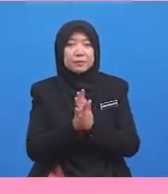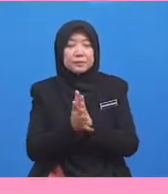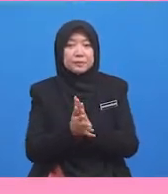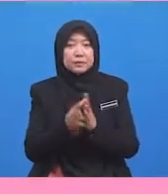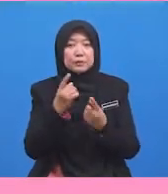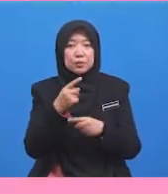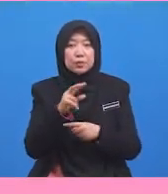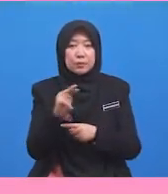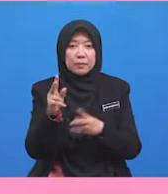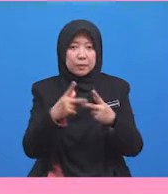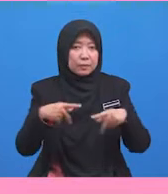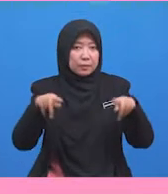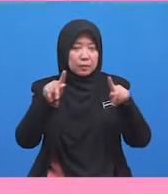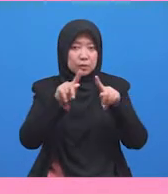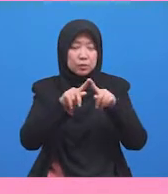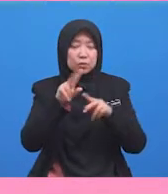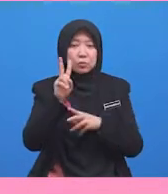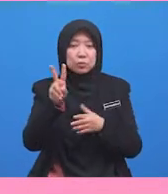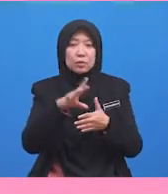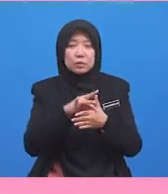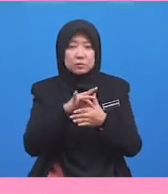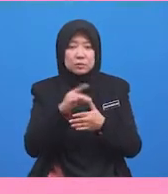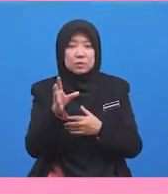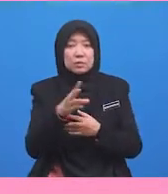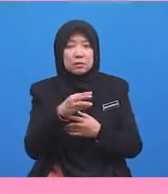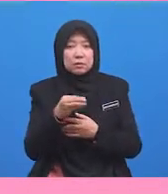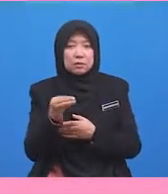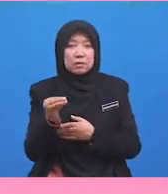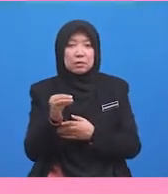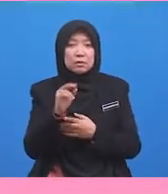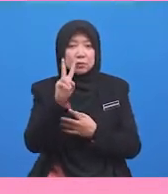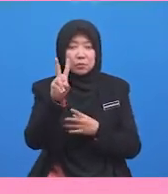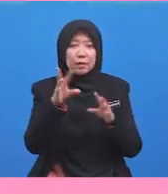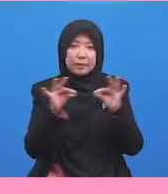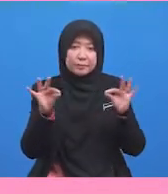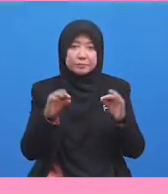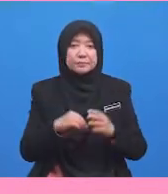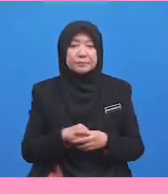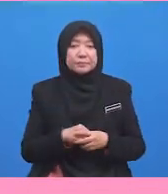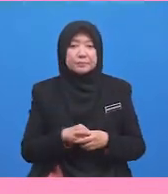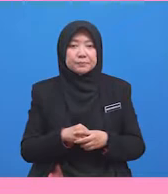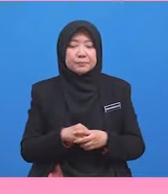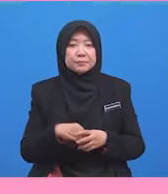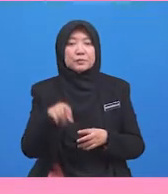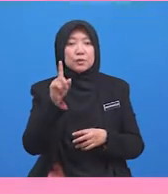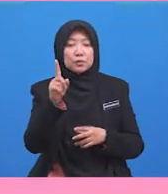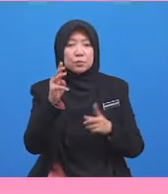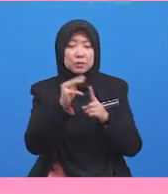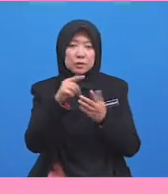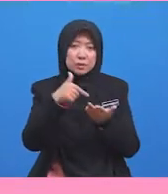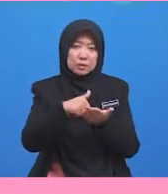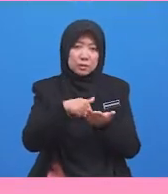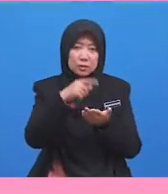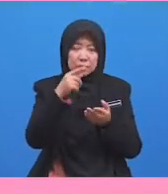jawabannya diperlukan adalah dua isi bersamaan dua ayat mereka detail satu markah